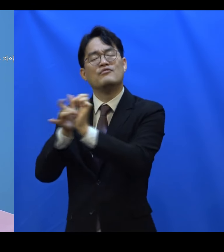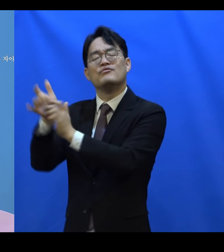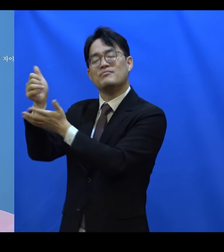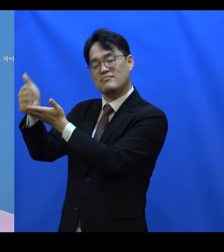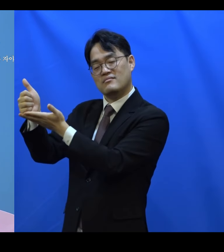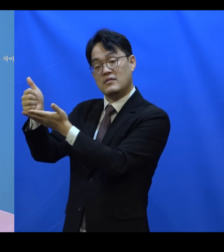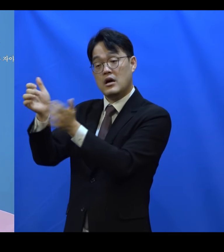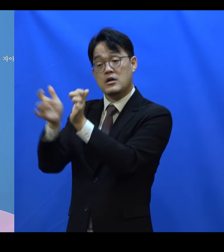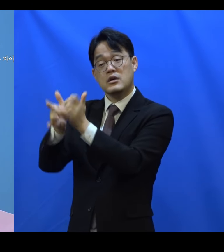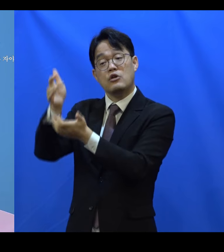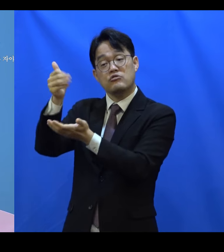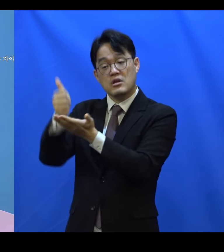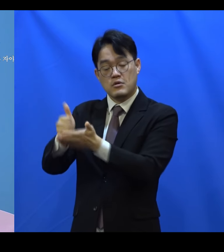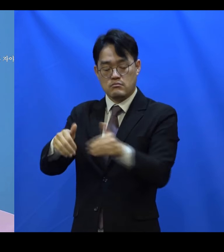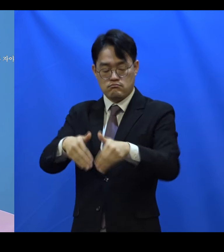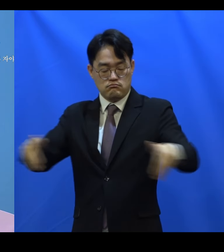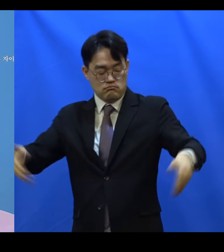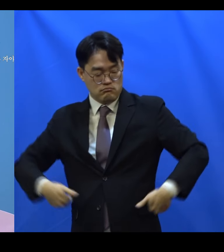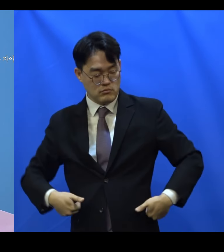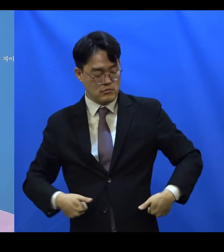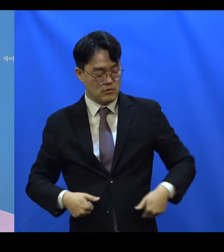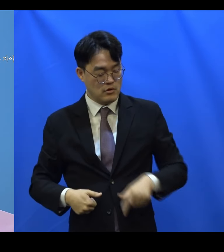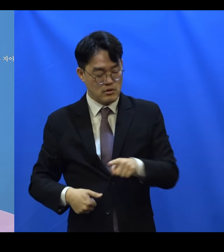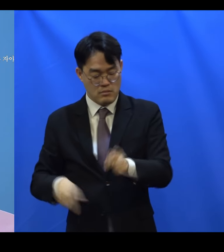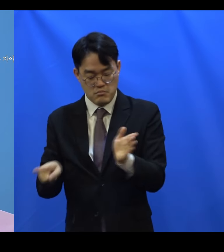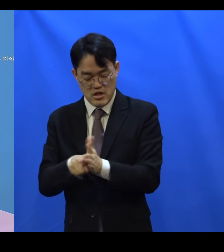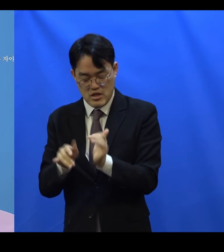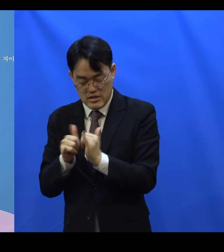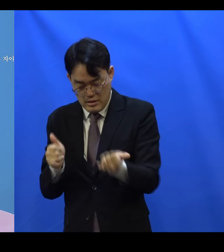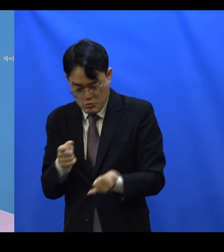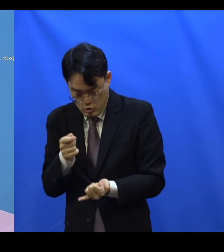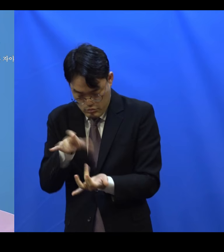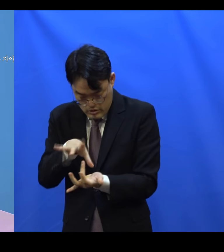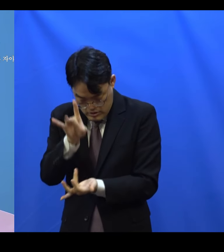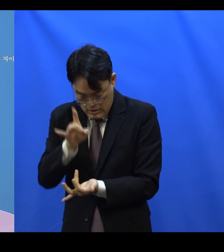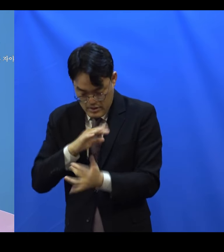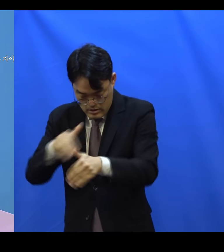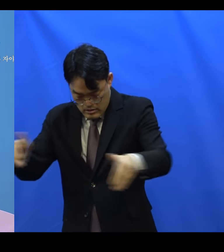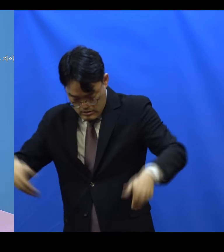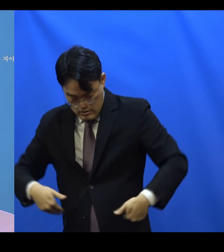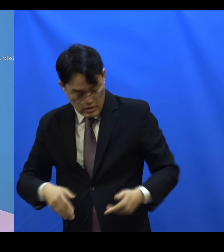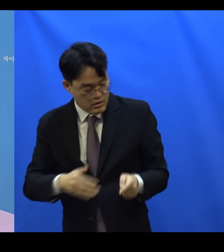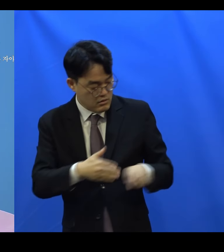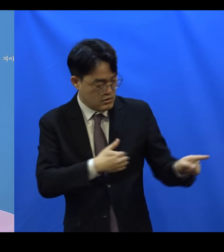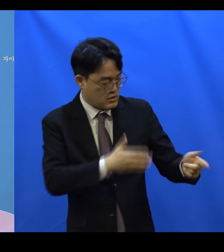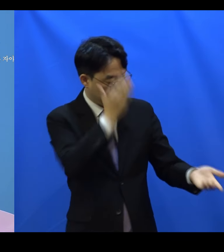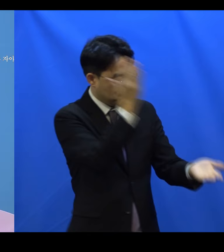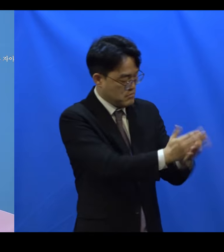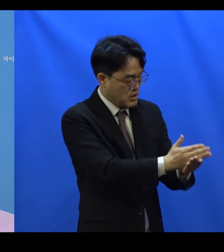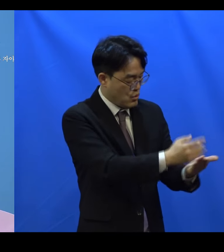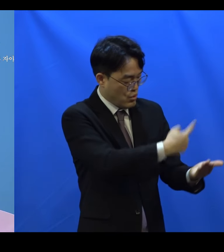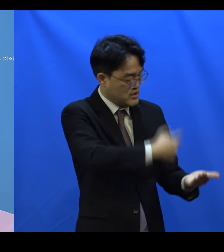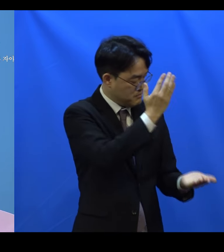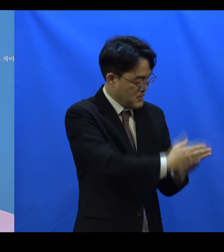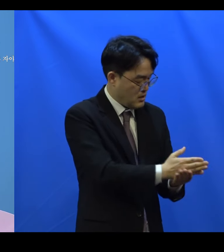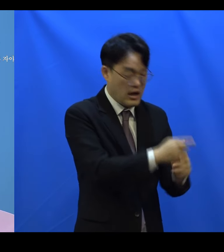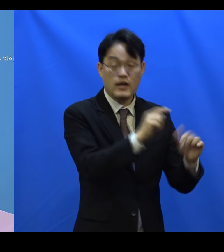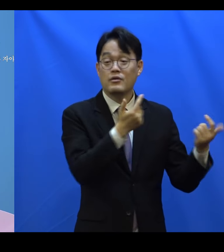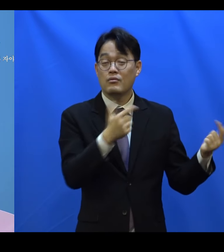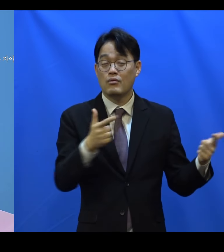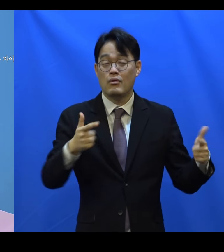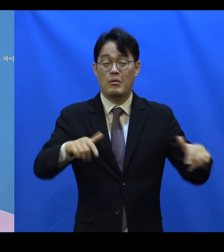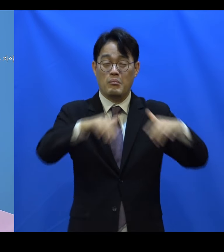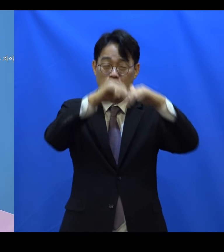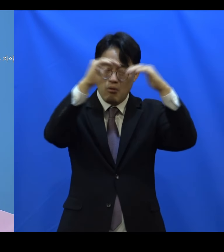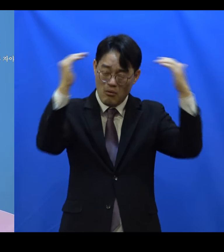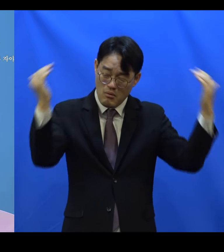소수의 사람들의 관상욕이 아닙니다. 만인이 흠모할 수 있는 분. 꽃집에서 판매하는 비싼 꽃이